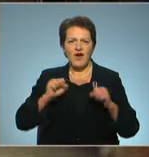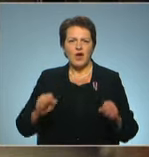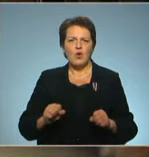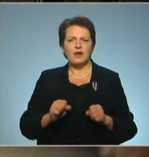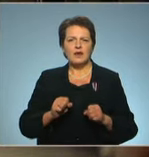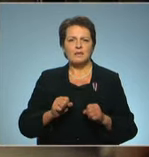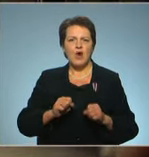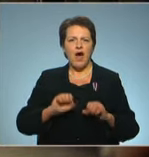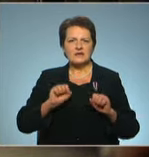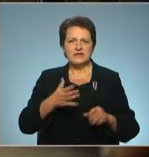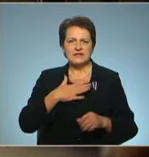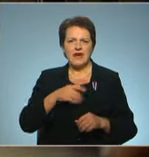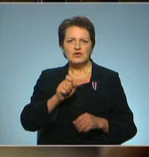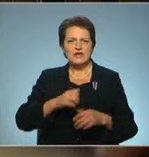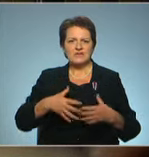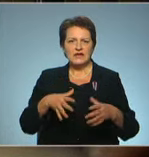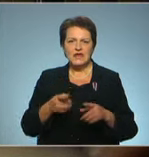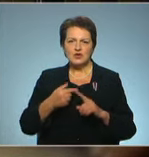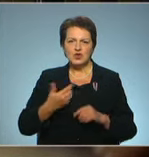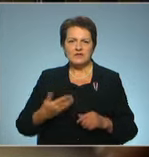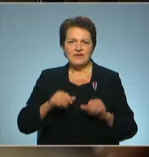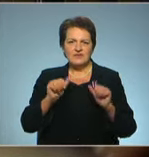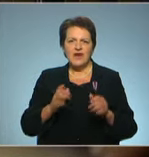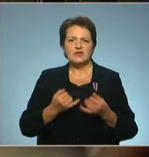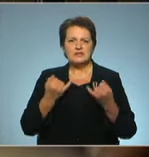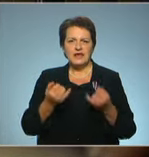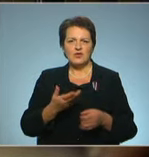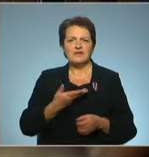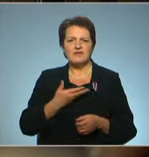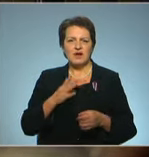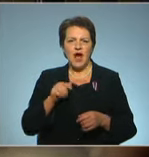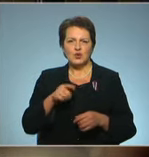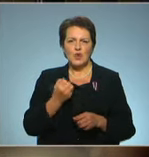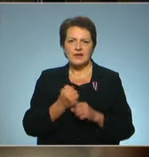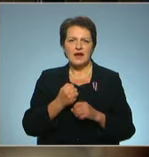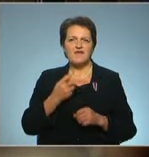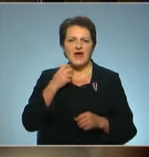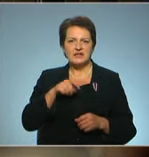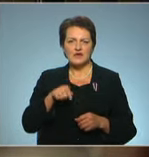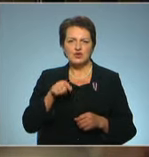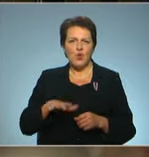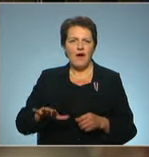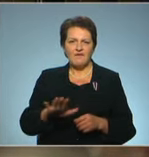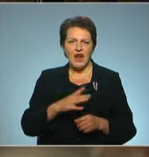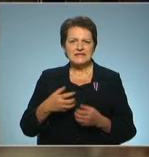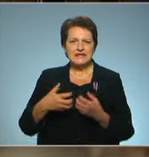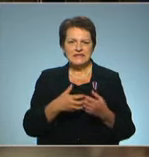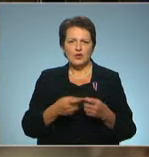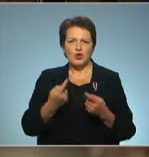savu civilizāciju un dzīvesveidu, ziedojot dzīvību, kā to darīja vectēvi šo valsti izcīnot un